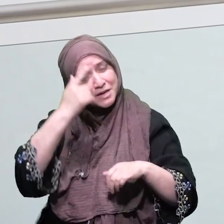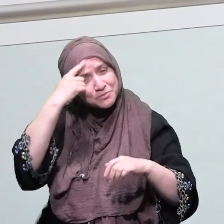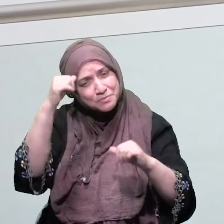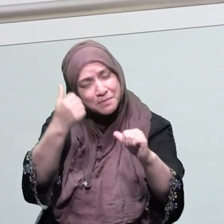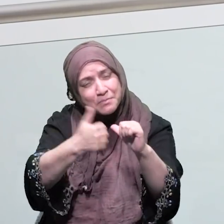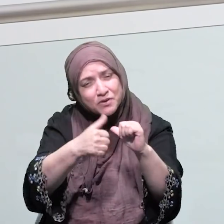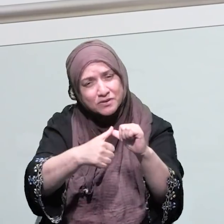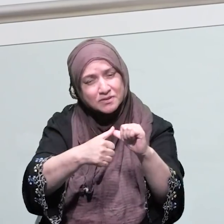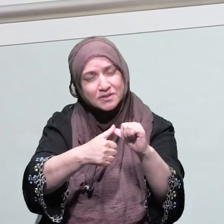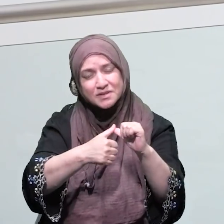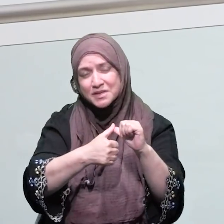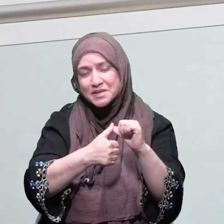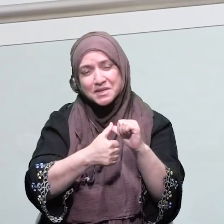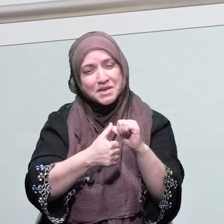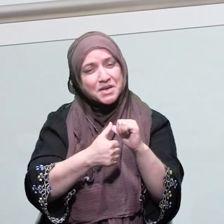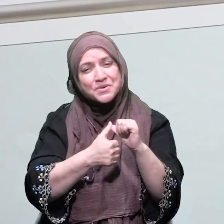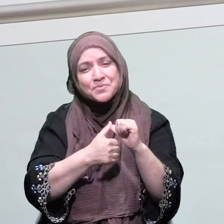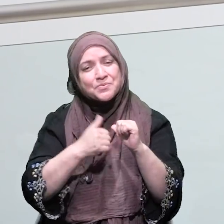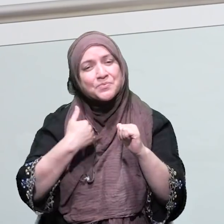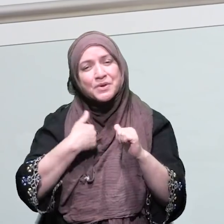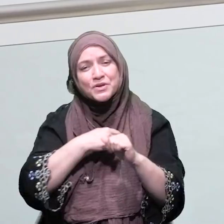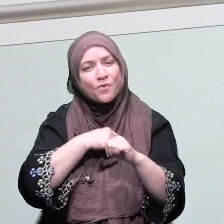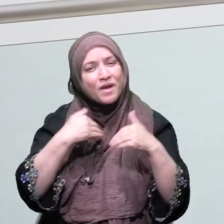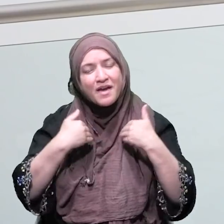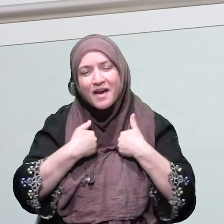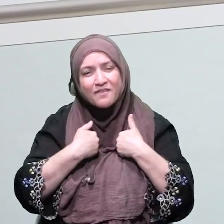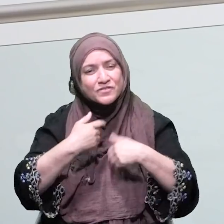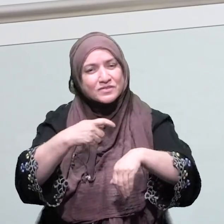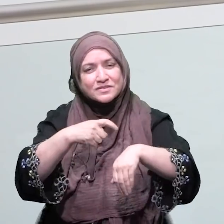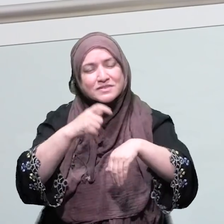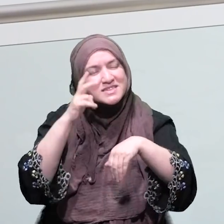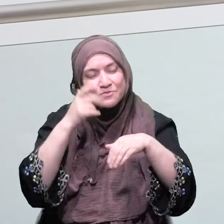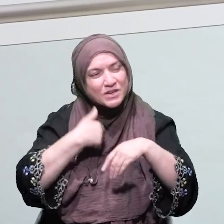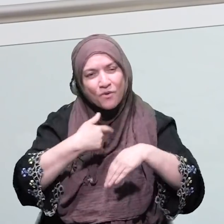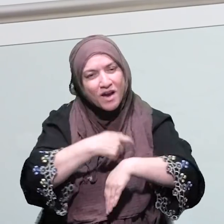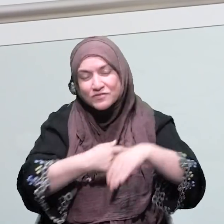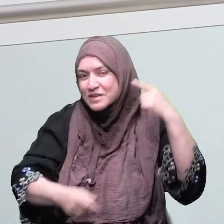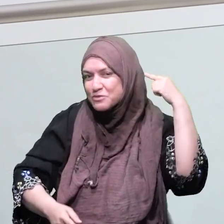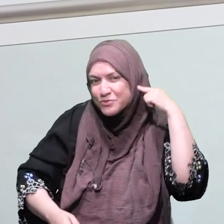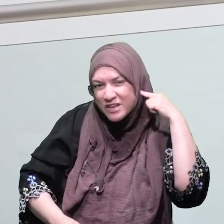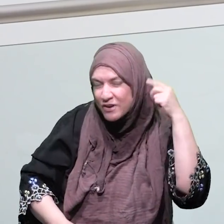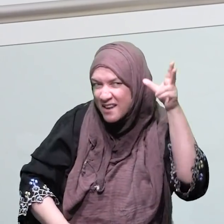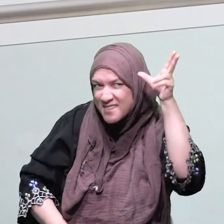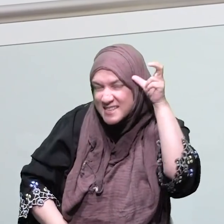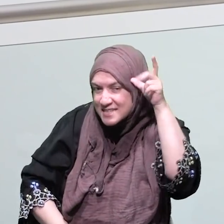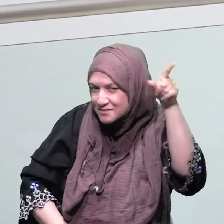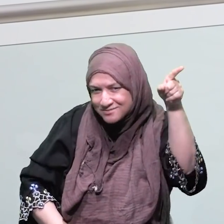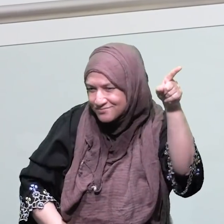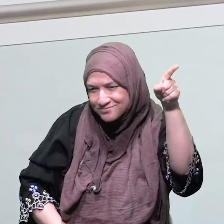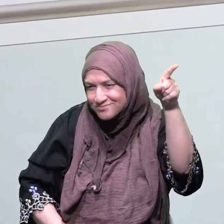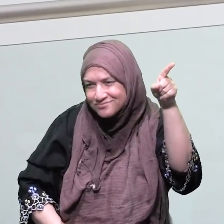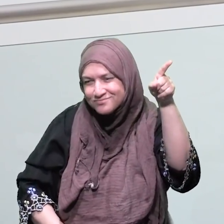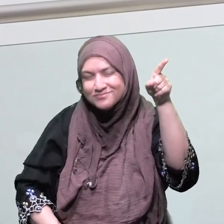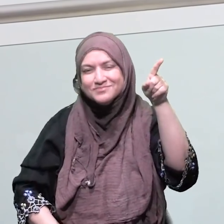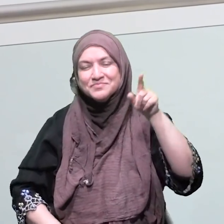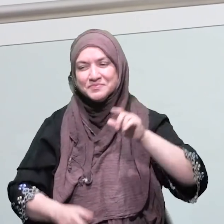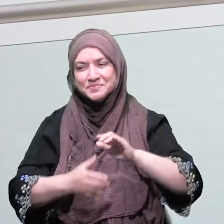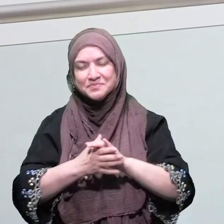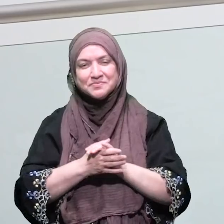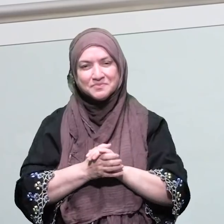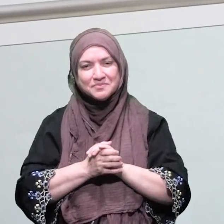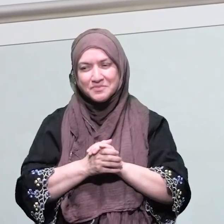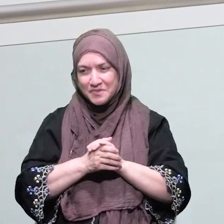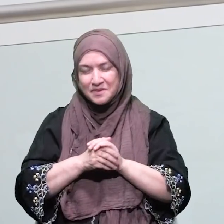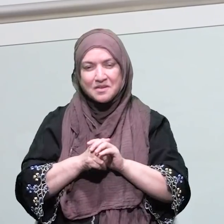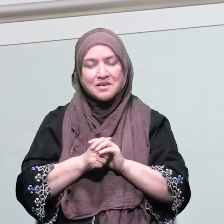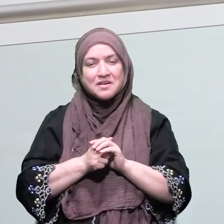from him, protect our communities from him, and allow us to be engaged with what is pleasing to Allah subhanahu wa ta'ala. Allahumma ameen. أقول قولي هذا واستغفر